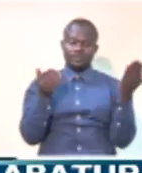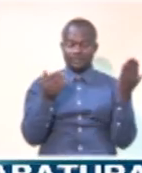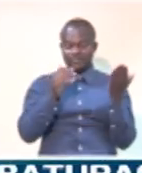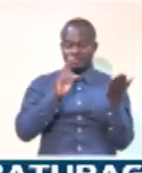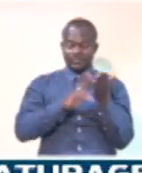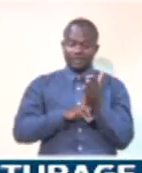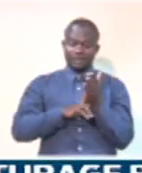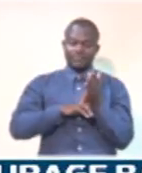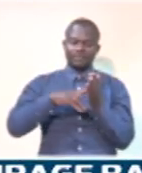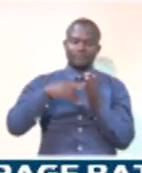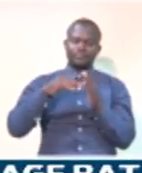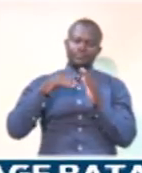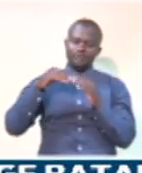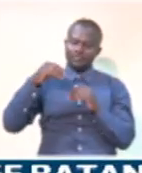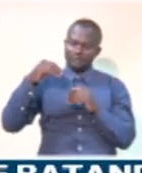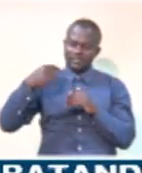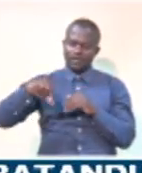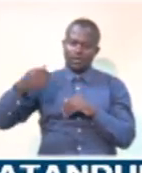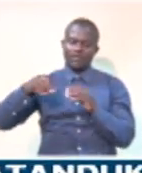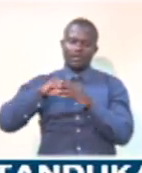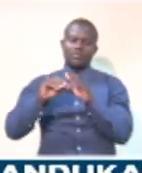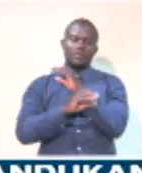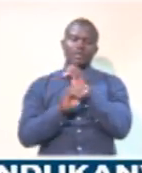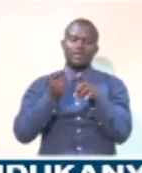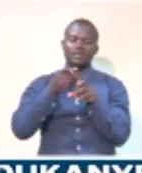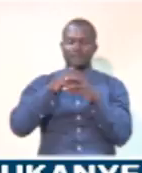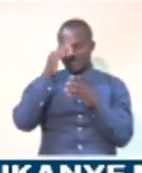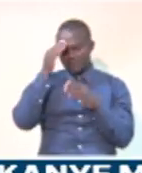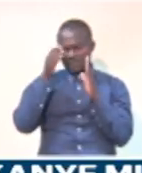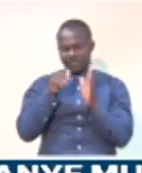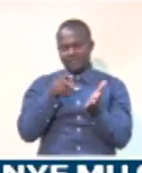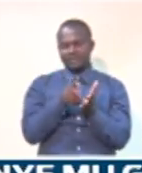gihugu baguriyemo kugira ngo umuntu natumiza azane